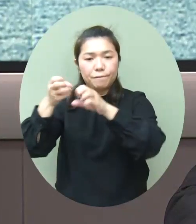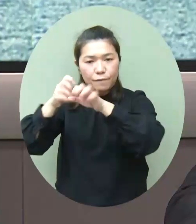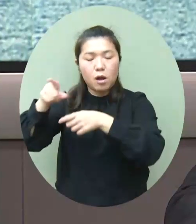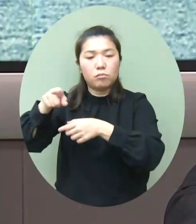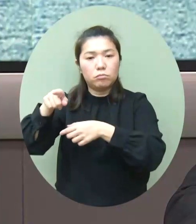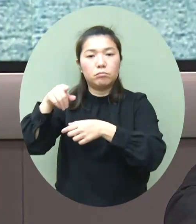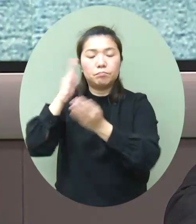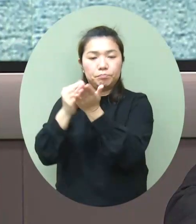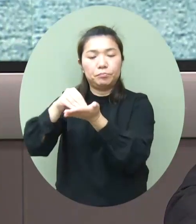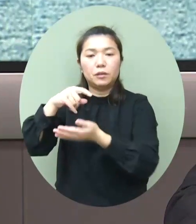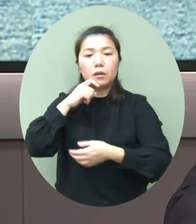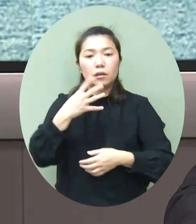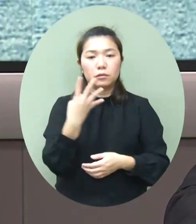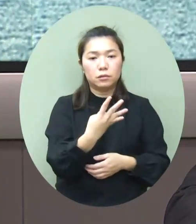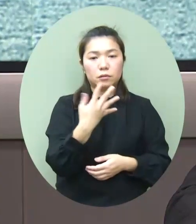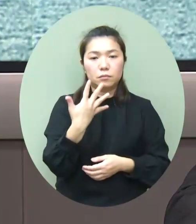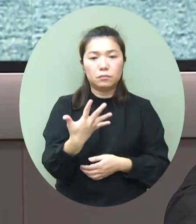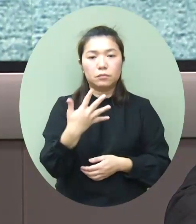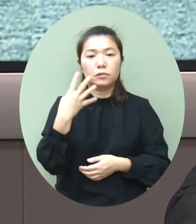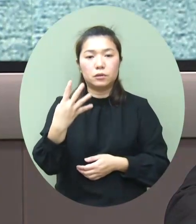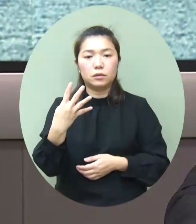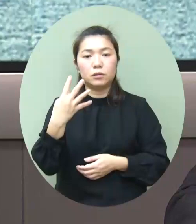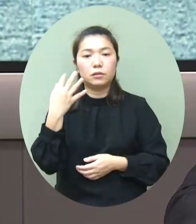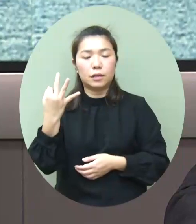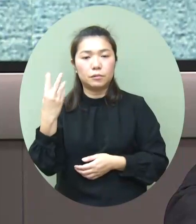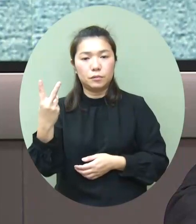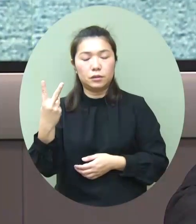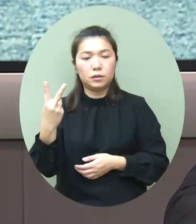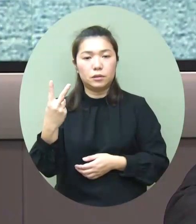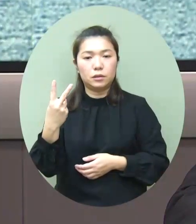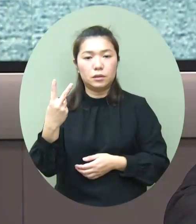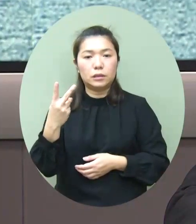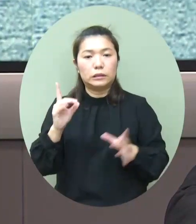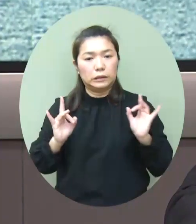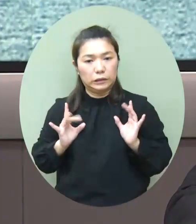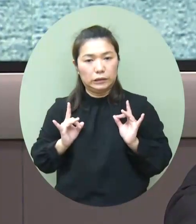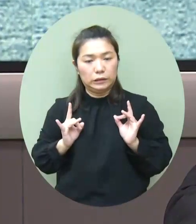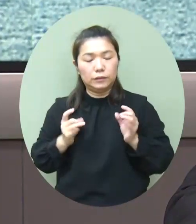2539例是经公共卫生化验所确诊，剩下的